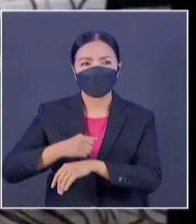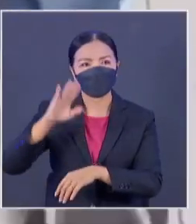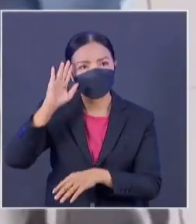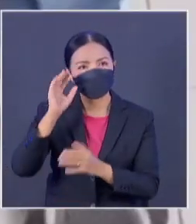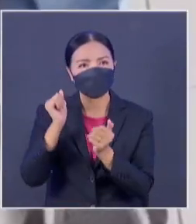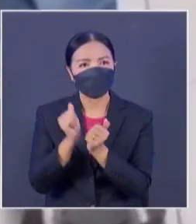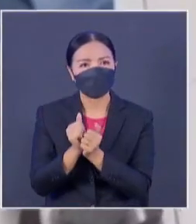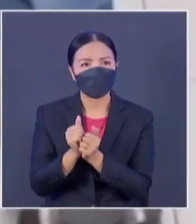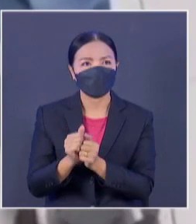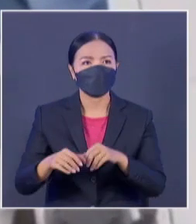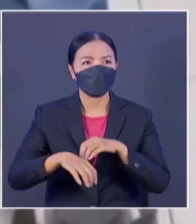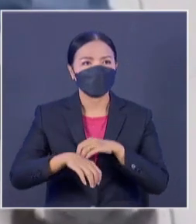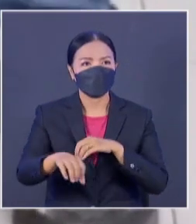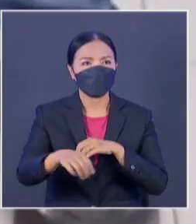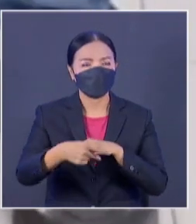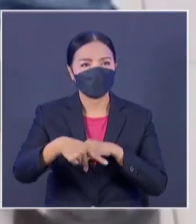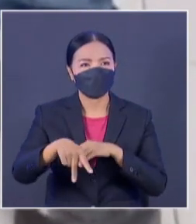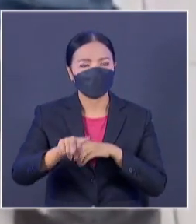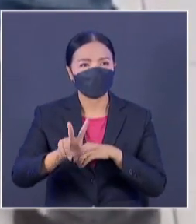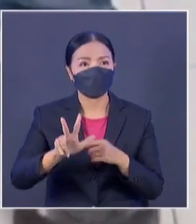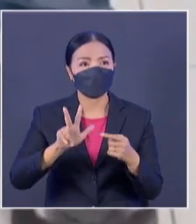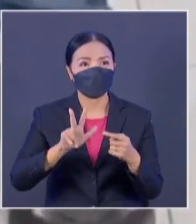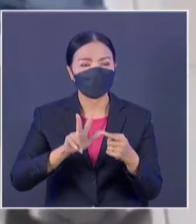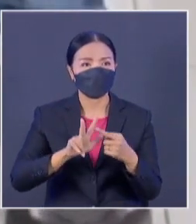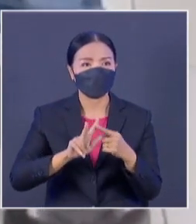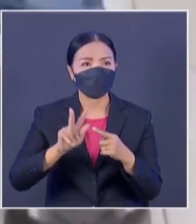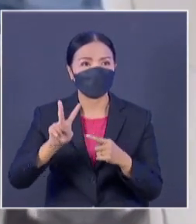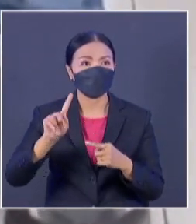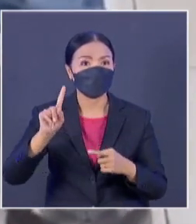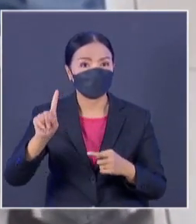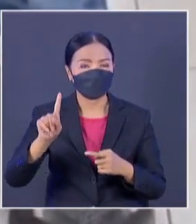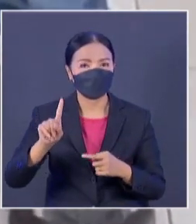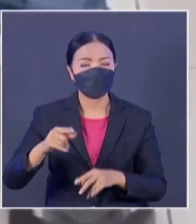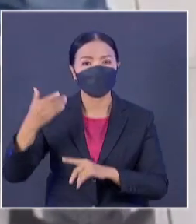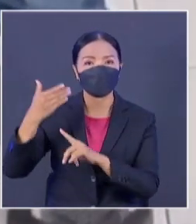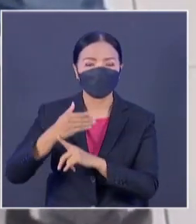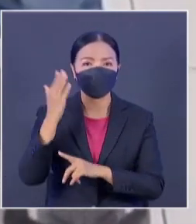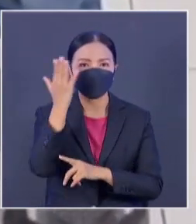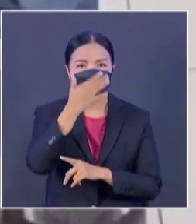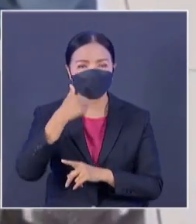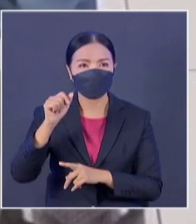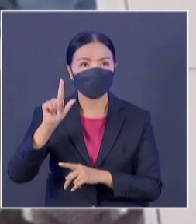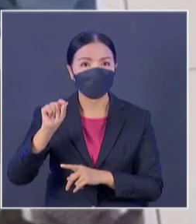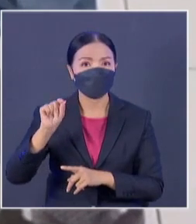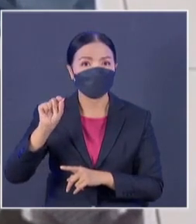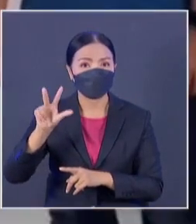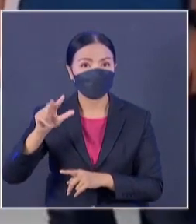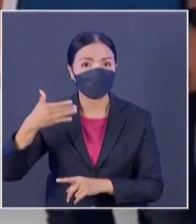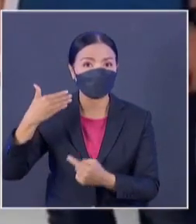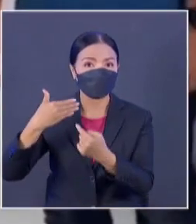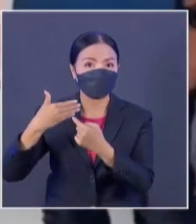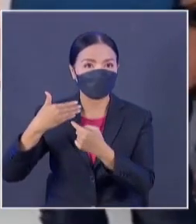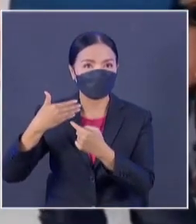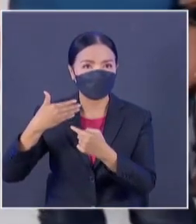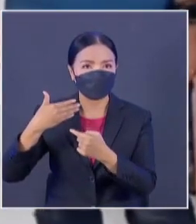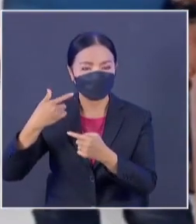ธรภาค1ท่านเปิดเผยครับว่านอกจากจุดนี้ที่งามวงวาน23แล้วเนี่ยนะครับยังเข้าไปตรวจค้นบ้